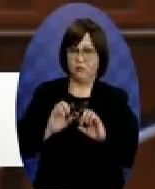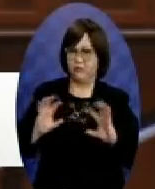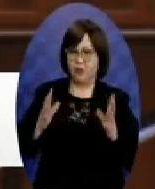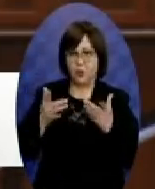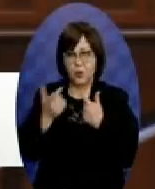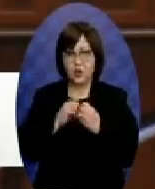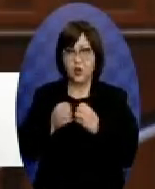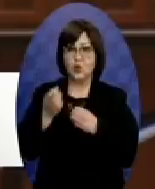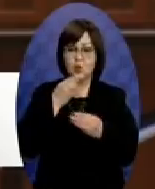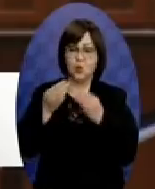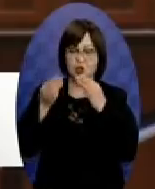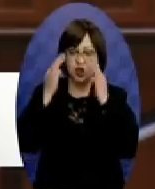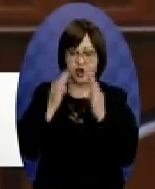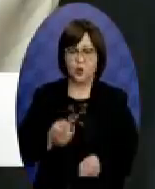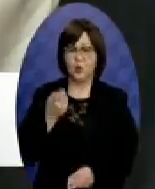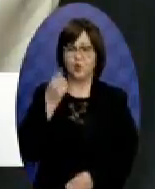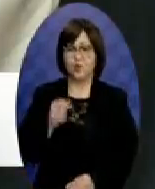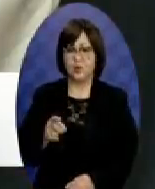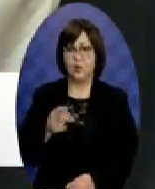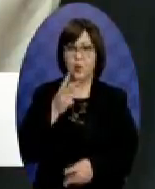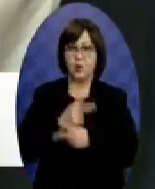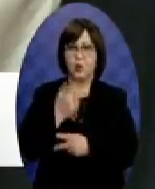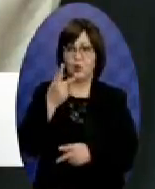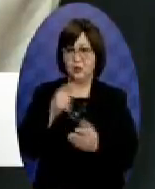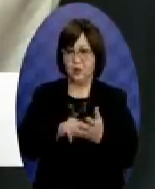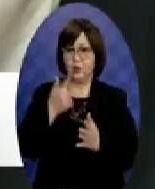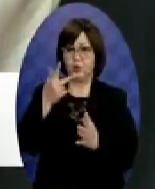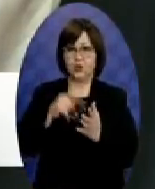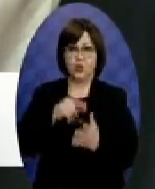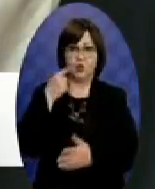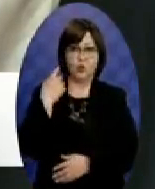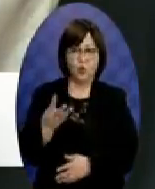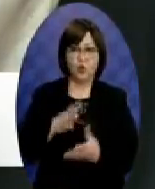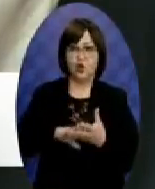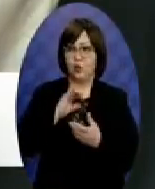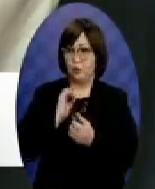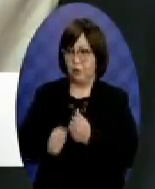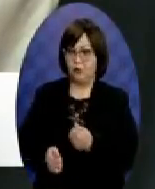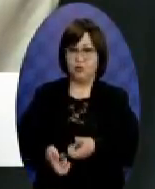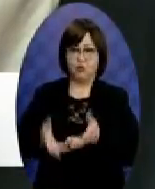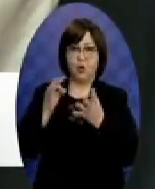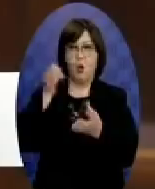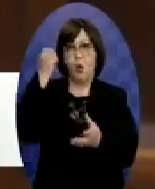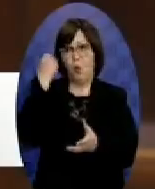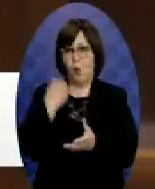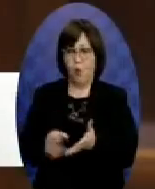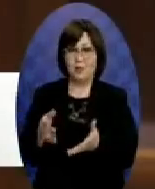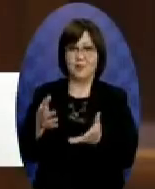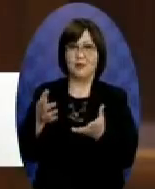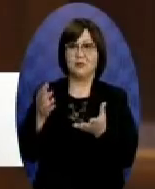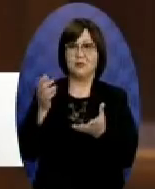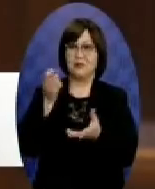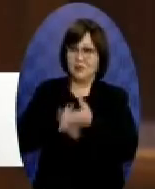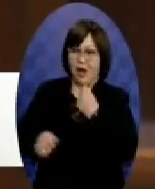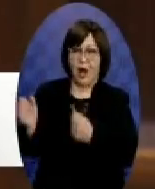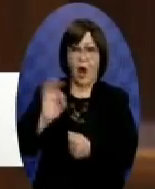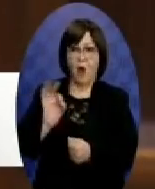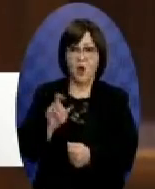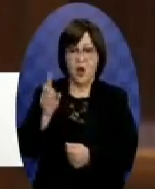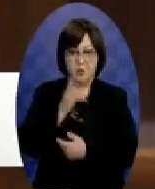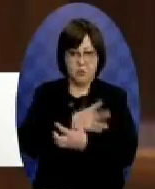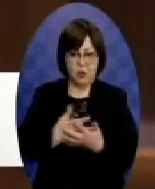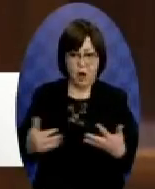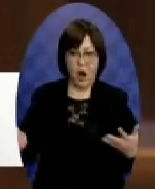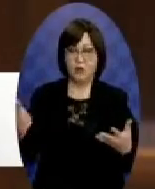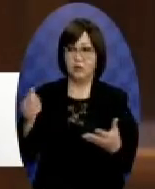гүйцэтгэх тухай хуулийн 31-р зүйлийн 31-ийн 4-р хэсэгт төлбөрт гаргуулсан боловч худалдан борлогдоогүй эд хөрөнгийг төлбөр авахч төлбөр